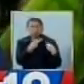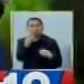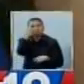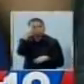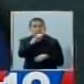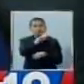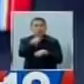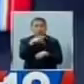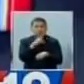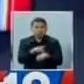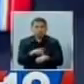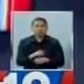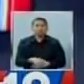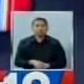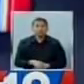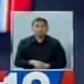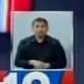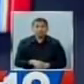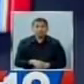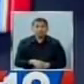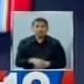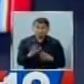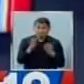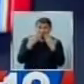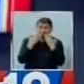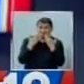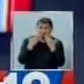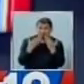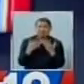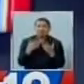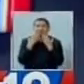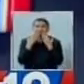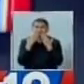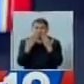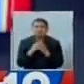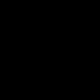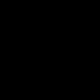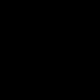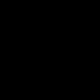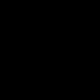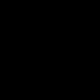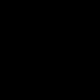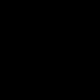sana. Magpapasalamat na ako sa iyo. Maraming salamat sa iyo, Susan Enriquez.